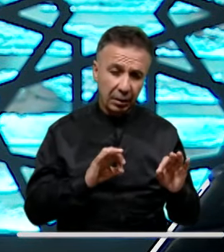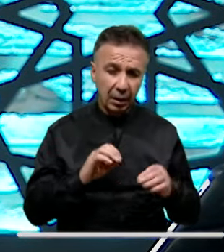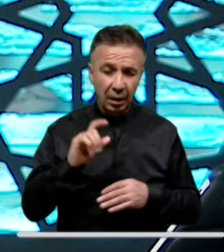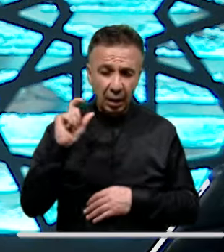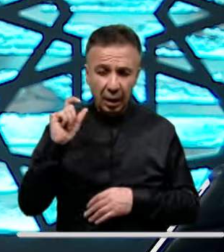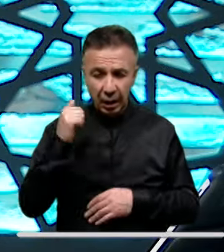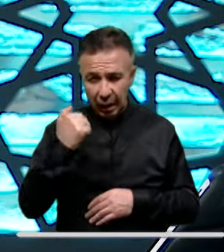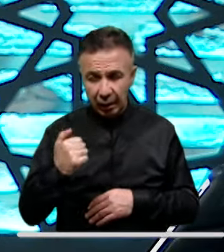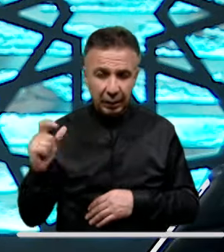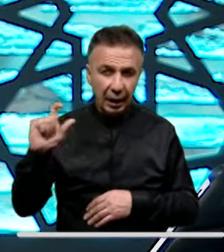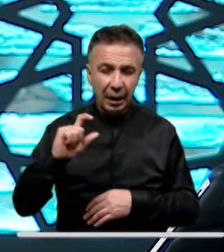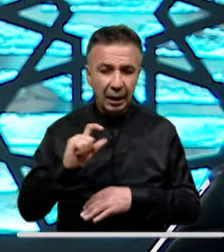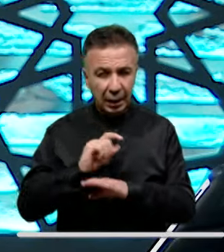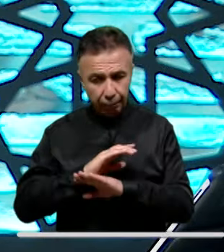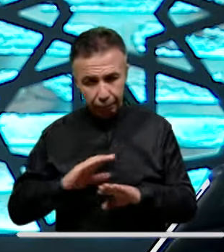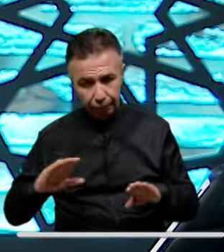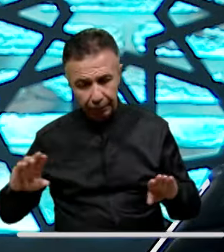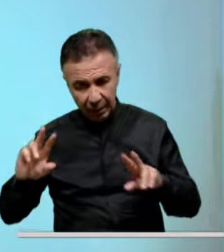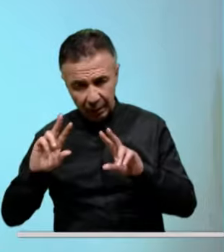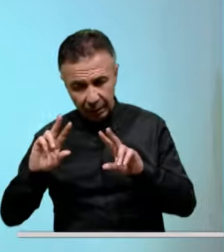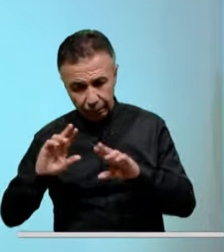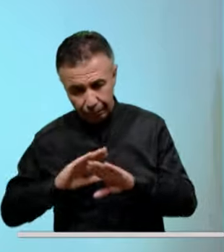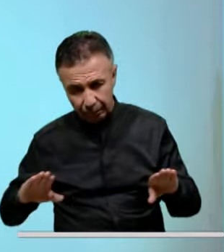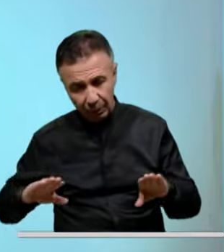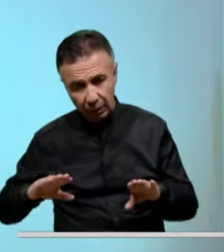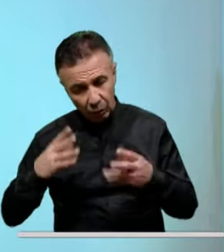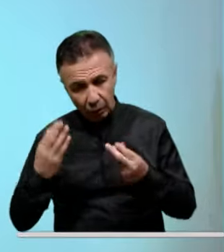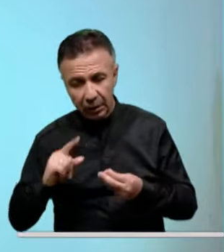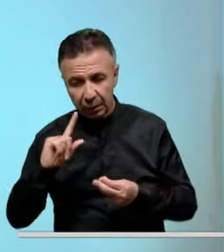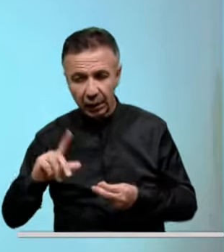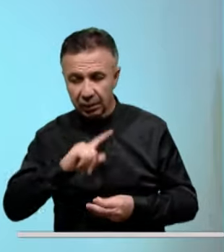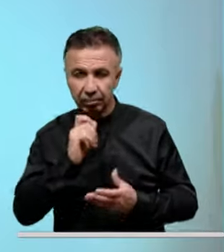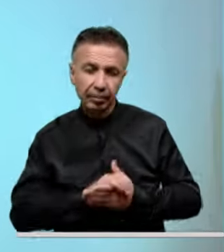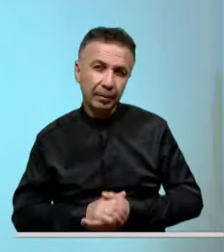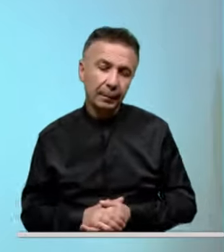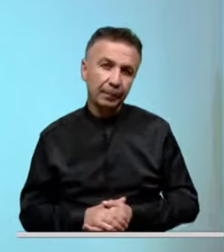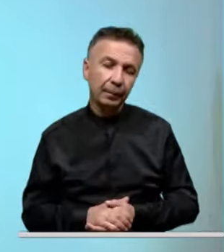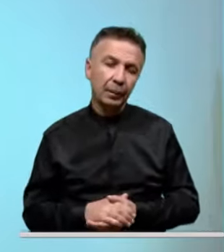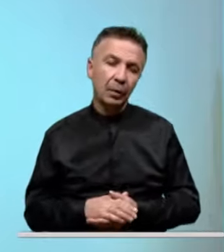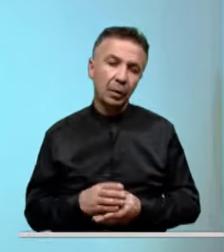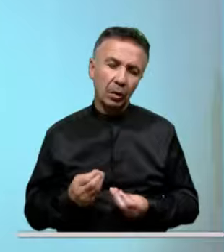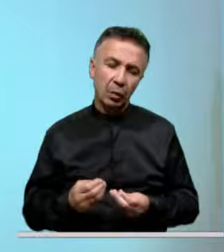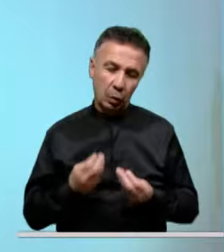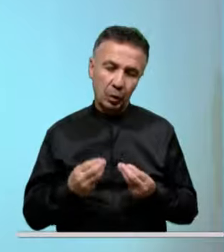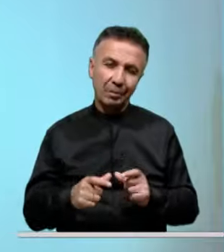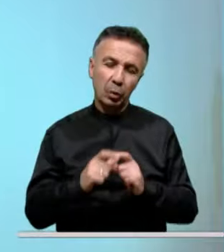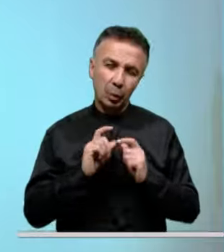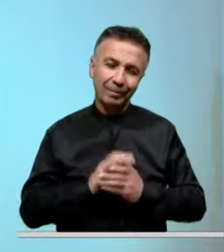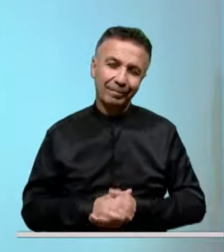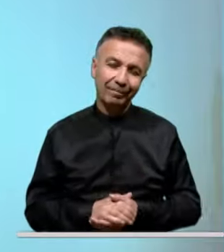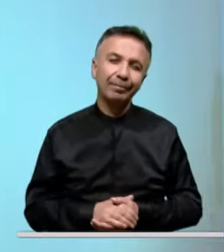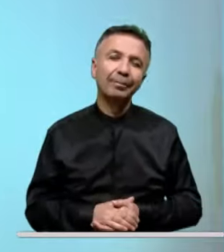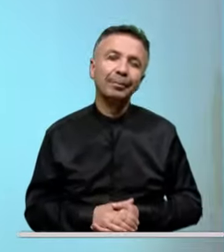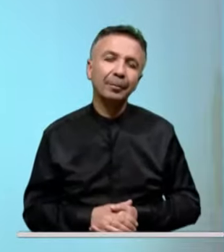ayı doldurmuş olmak mı hocam? Ne dersiniz? Ben tebrik ediyorum beyefendiyi. Soru güzel soru. Evet. Yani daha